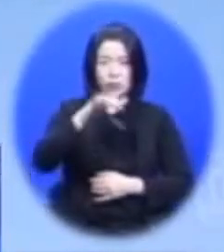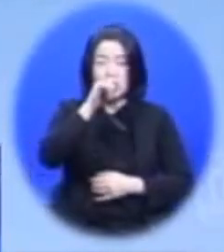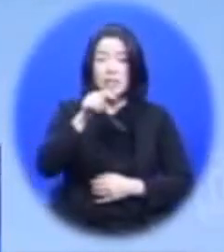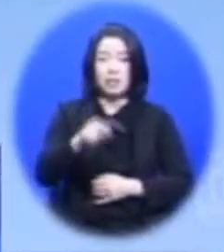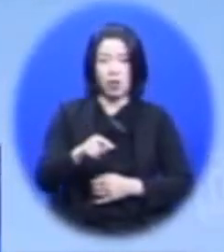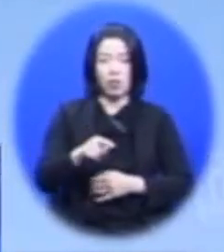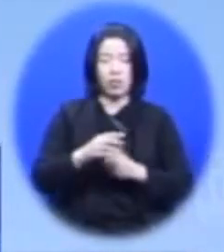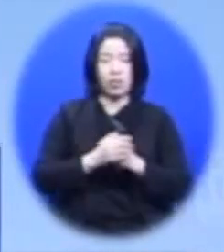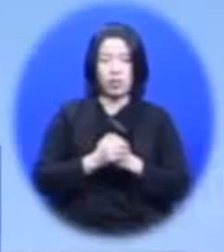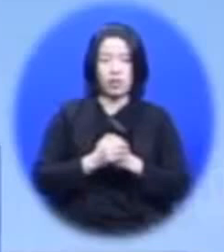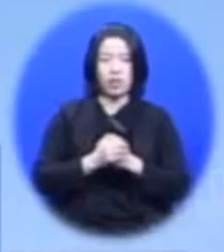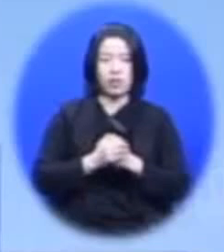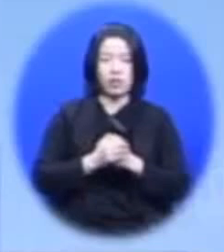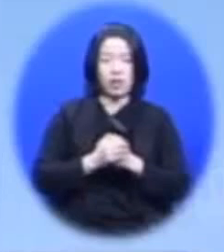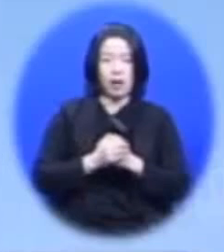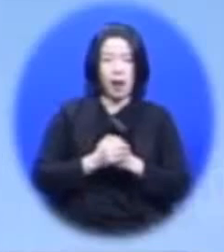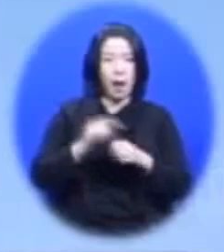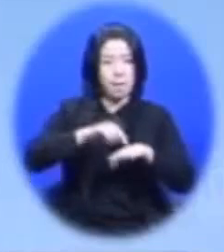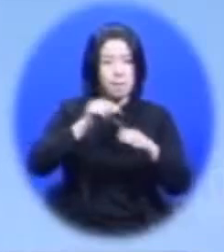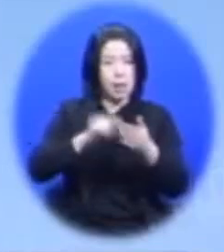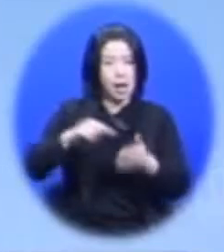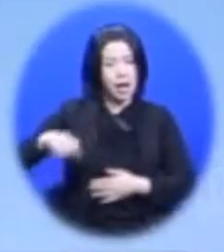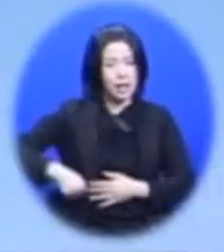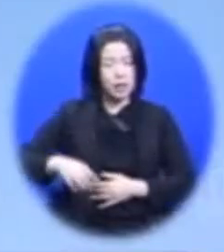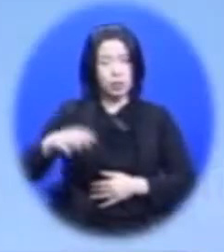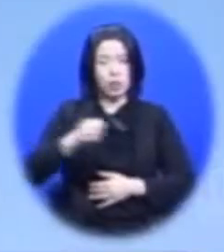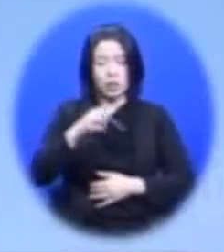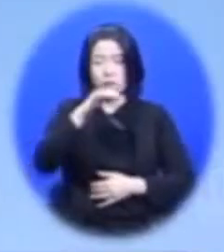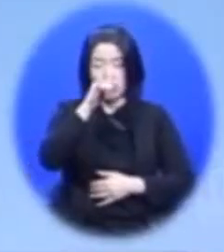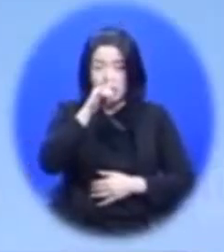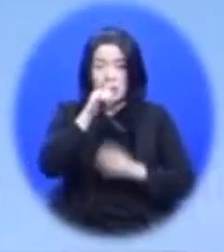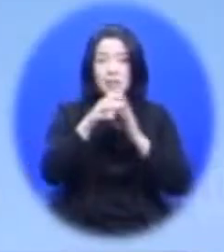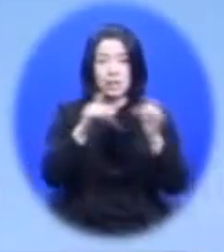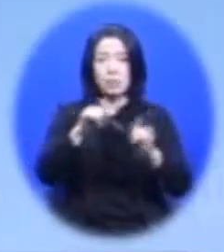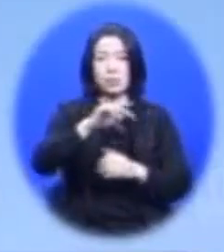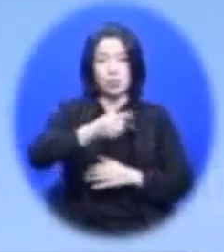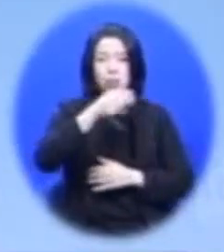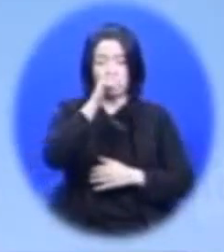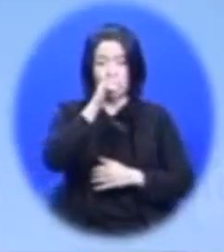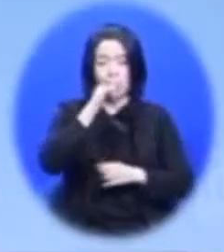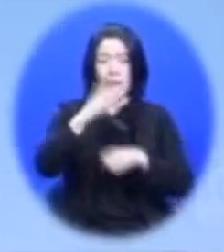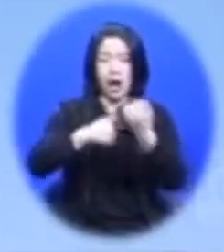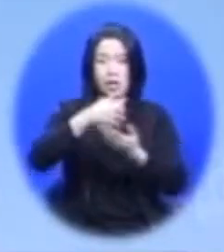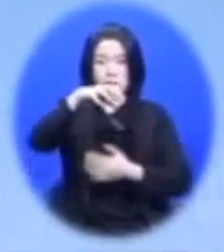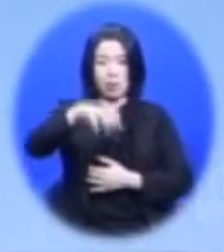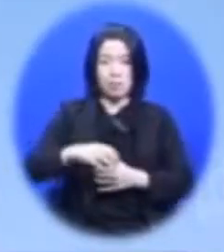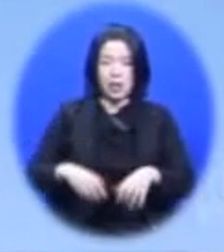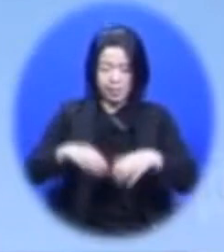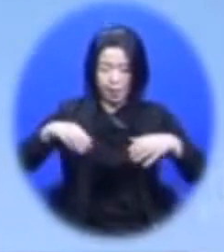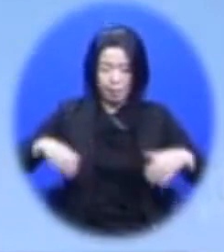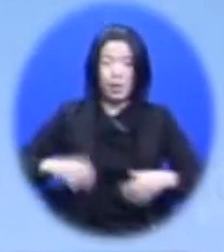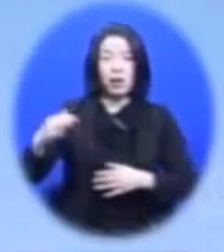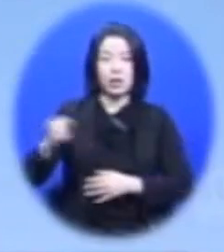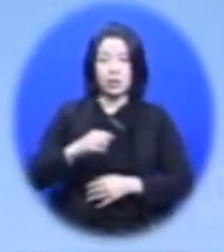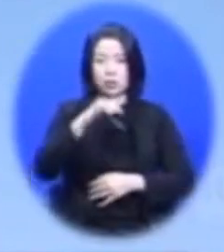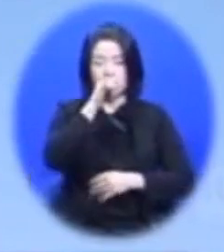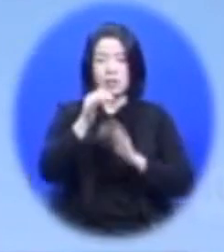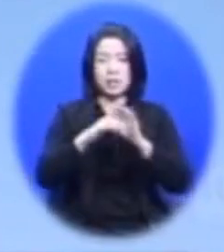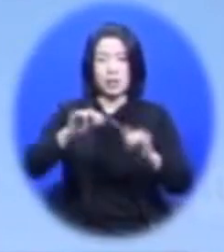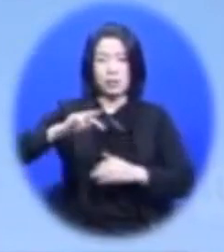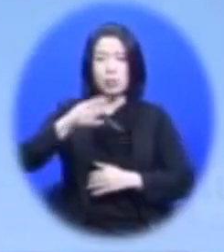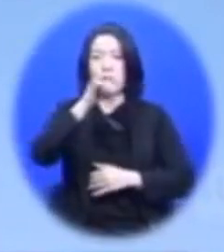것이요. 마음에 가책을 가지고 있는 사람도 있고 하나님 앞에 담대함을 가지고 있는 사람도 있단